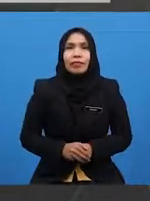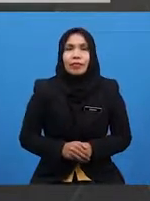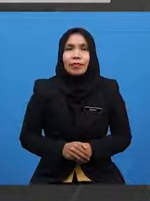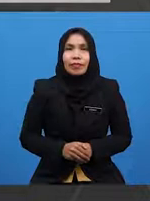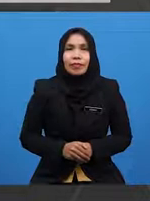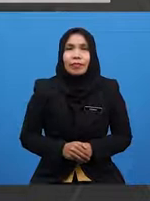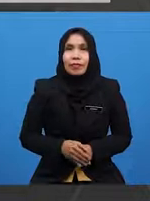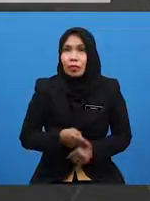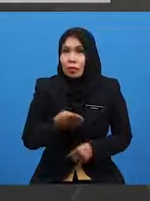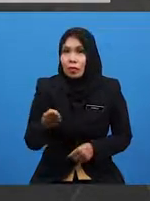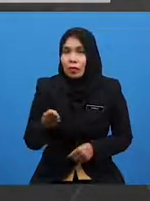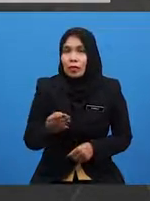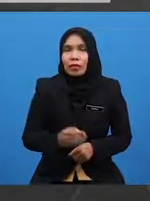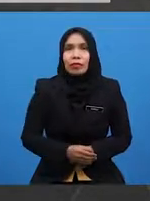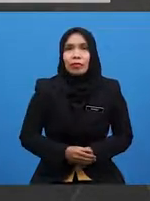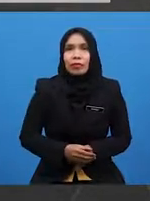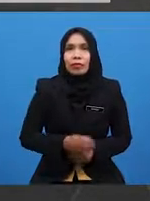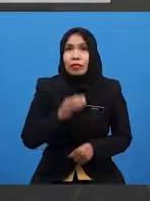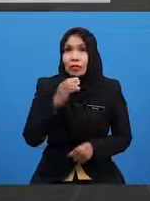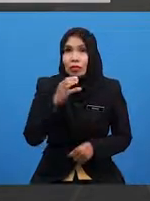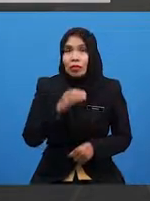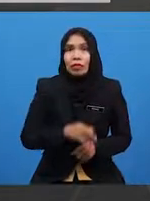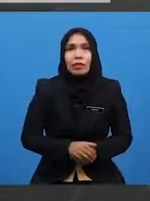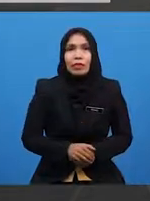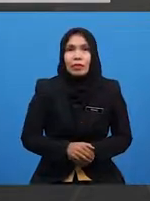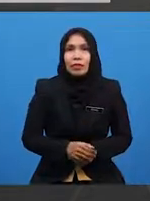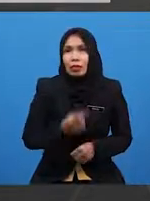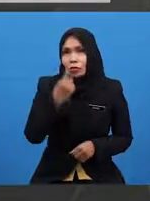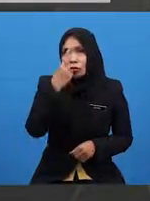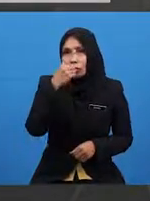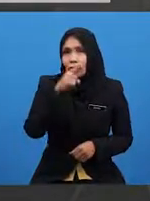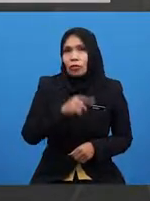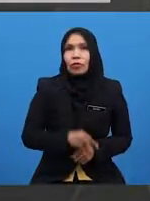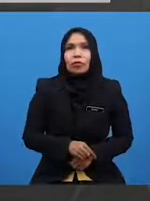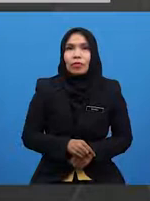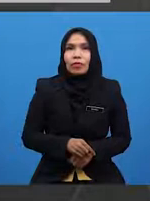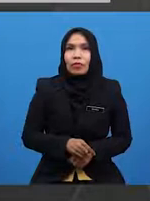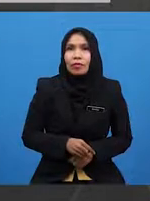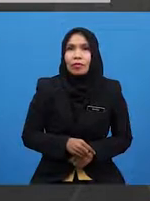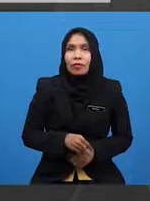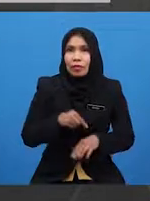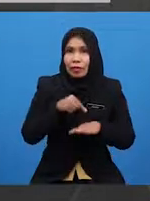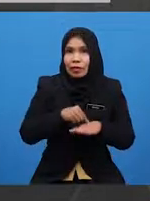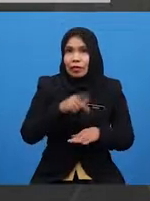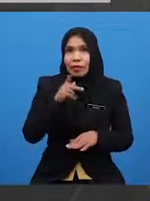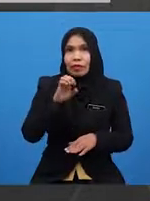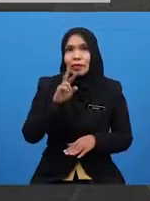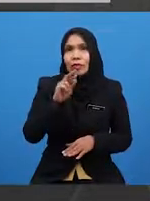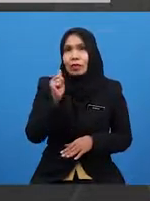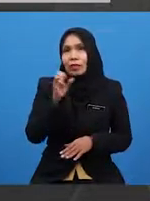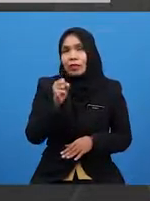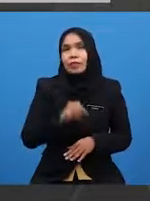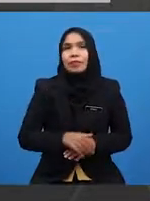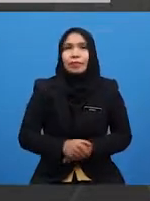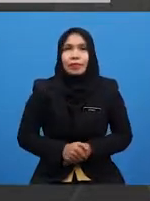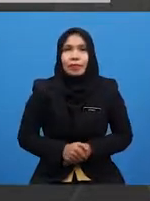dikeraskan. Contohnya, plastik, logam, simen, tanah liat, plaster of